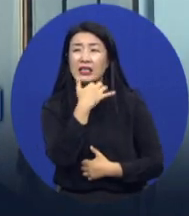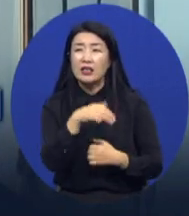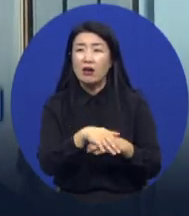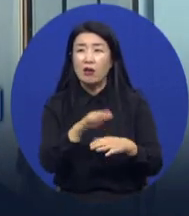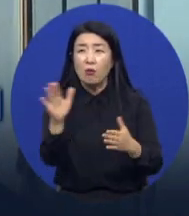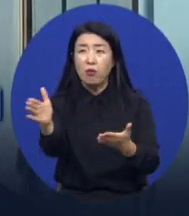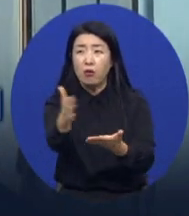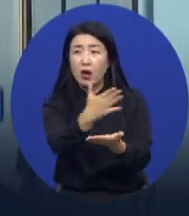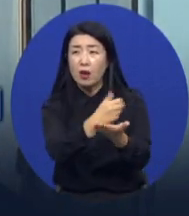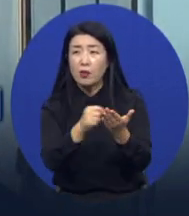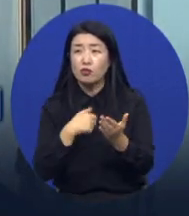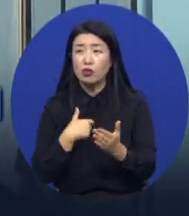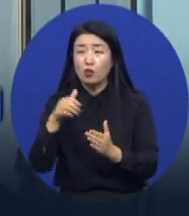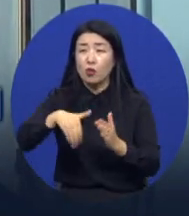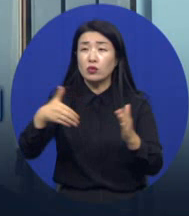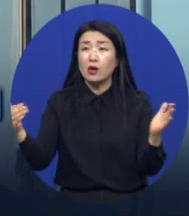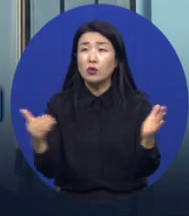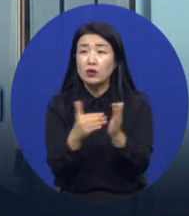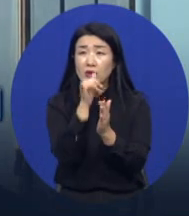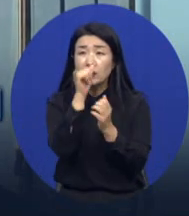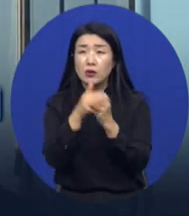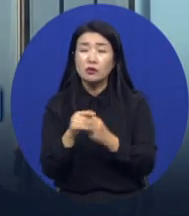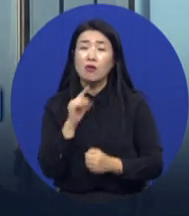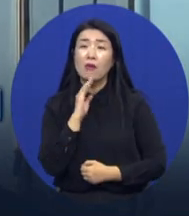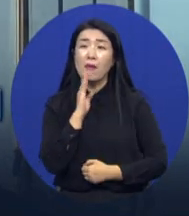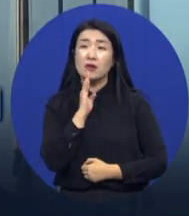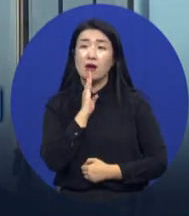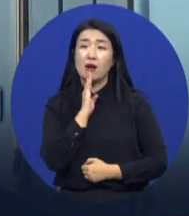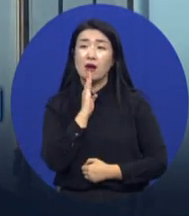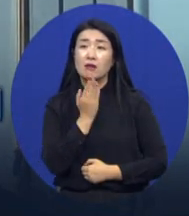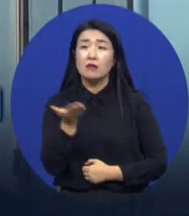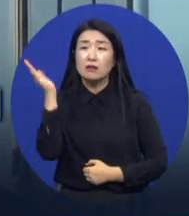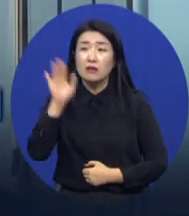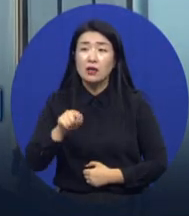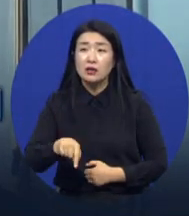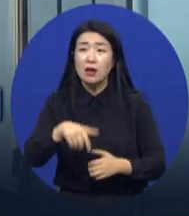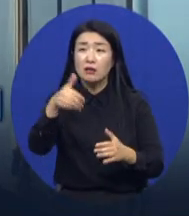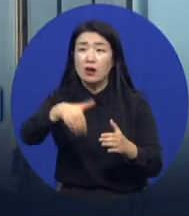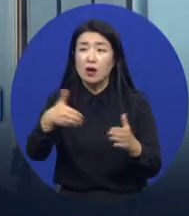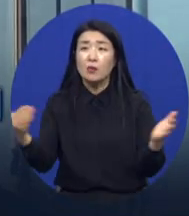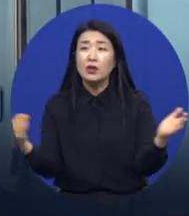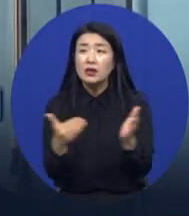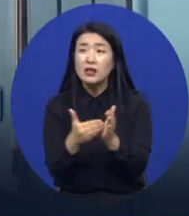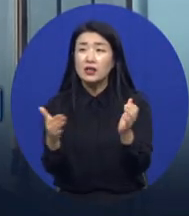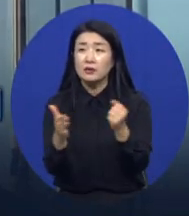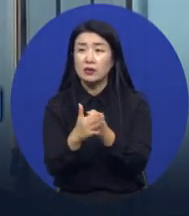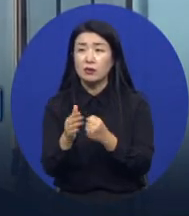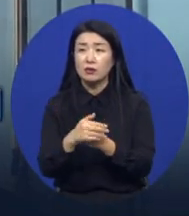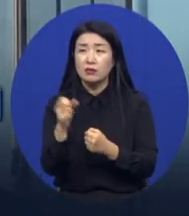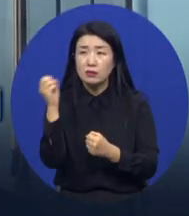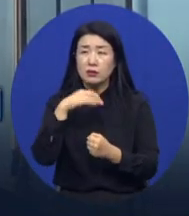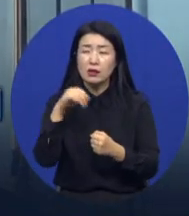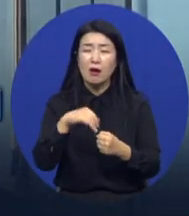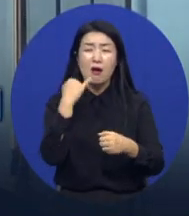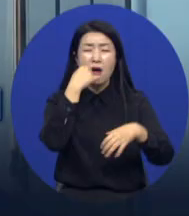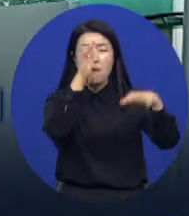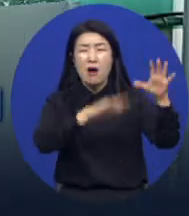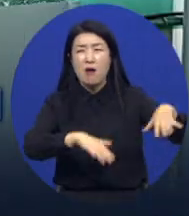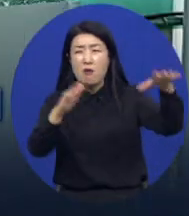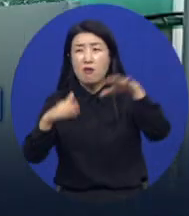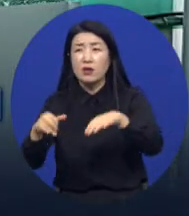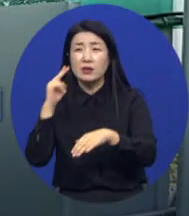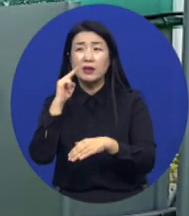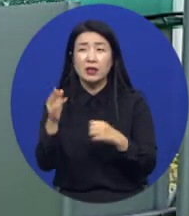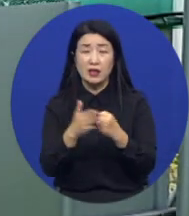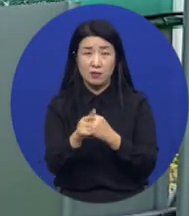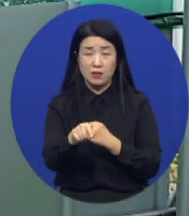저희가 이렇게 이제 작업이 끝이 났습니다. 너무 그냥 한우가 심했기 때문에 뭔가 기관의 퇴적물 이런 것들이